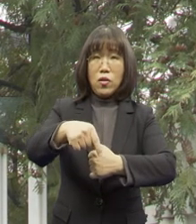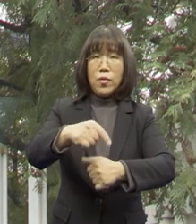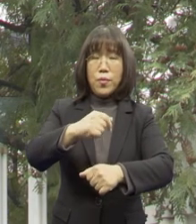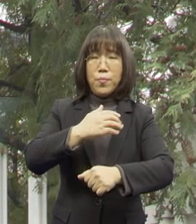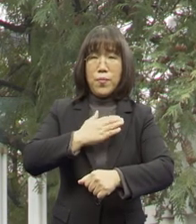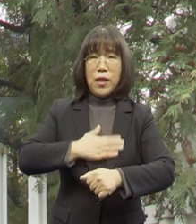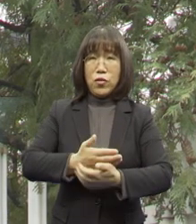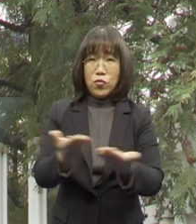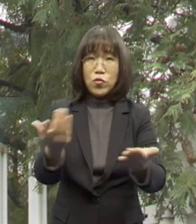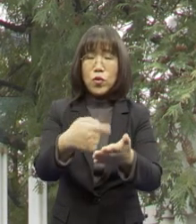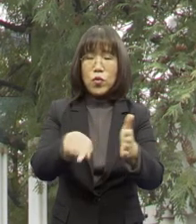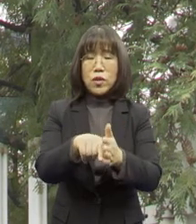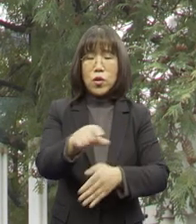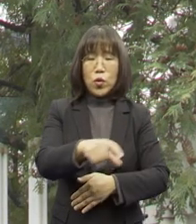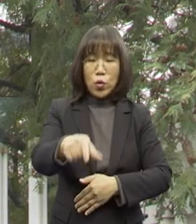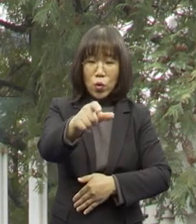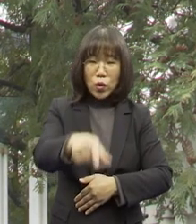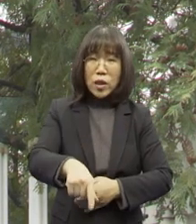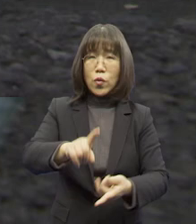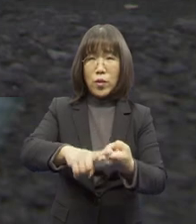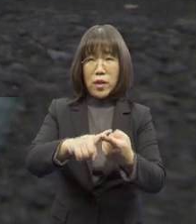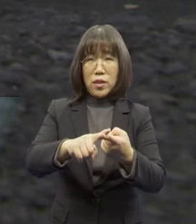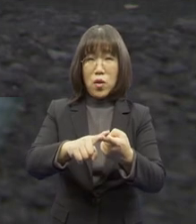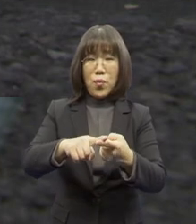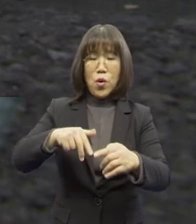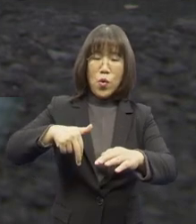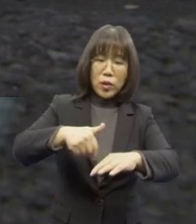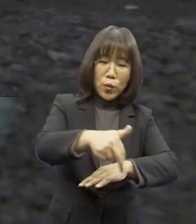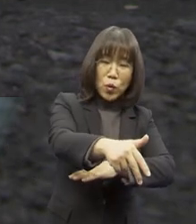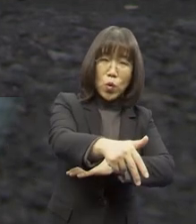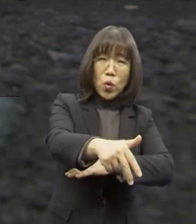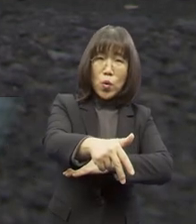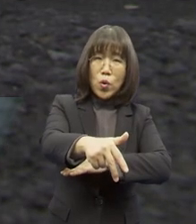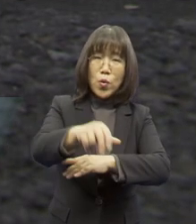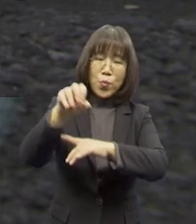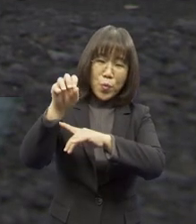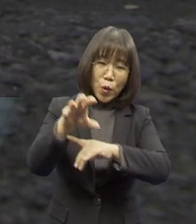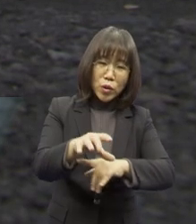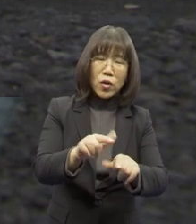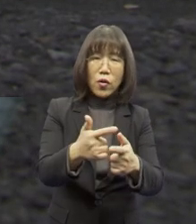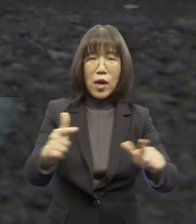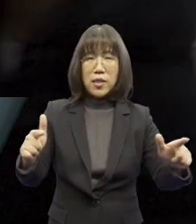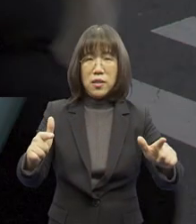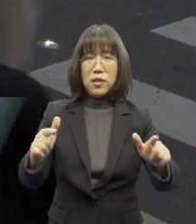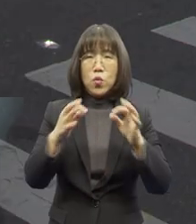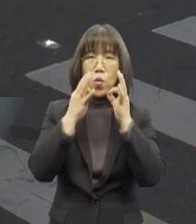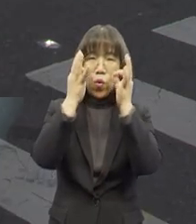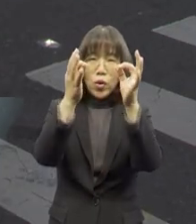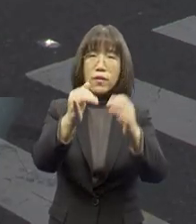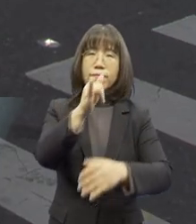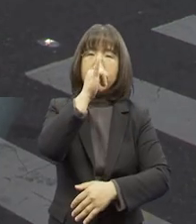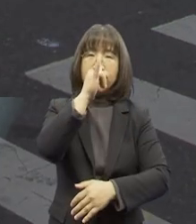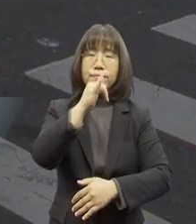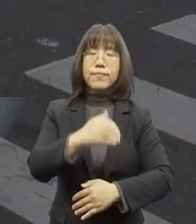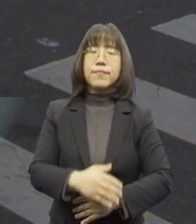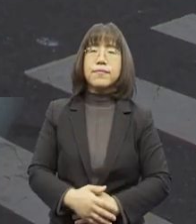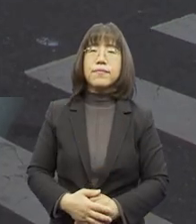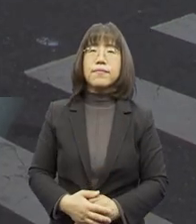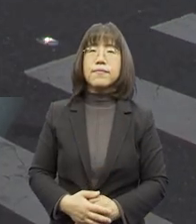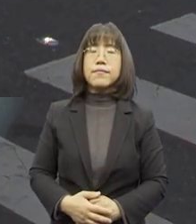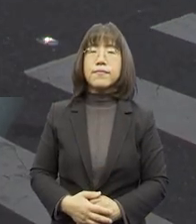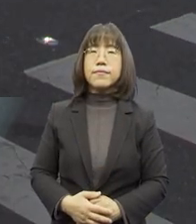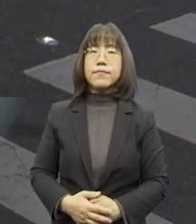환경을 조성하기 위해 교차로 알리미 설치 횡단보도 바닥 설치 등 다각적인 노력을 기울이고 있습니다